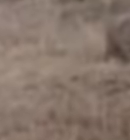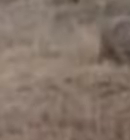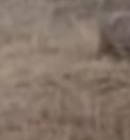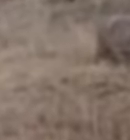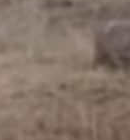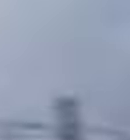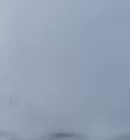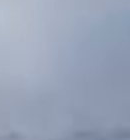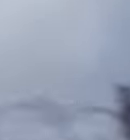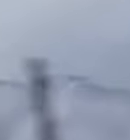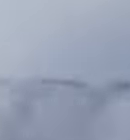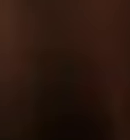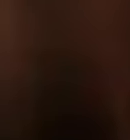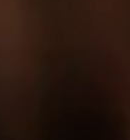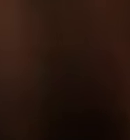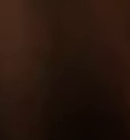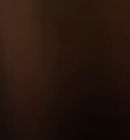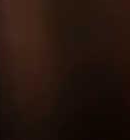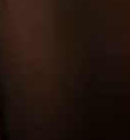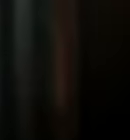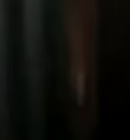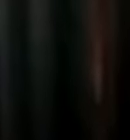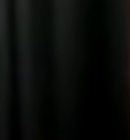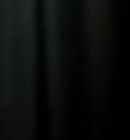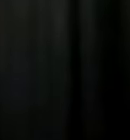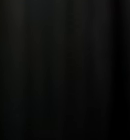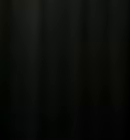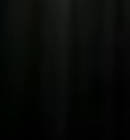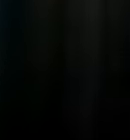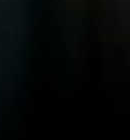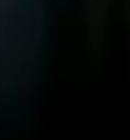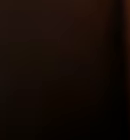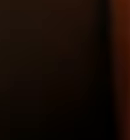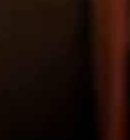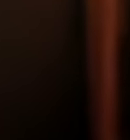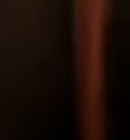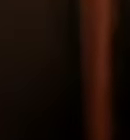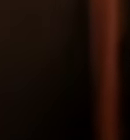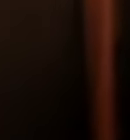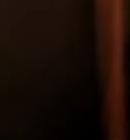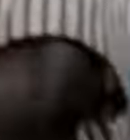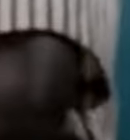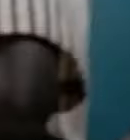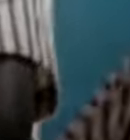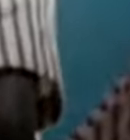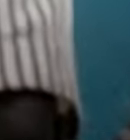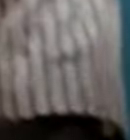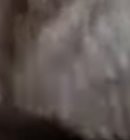vizuri, TB inatiba. Nilitibiwa TB, nikapona na niko sawa.